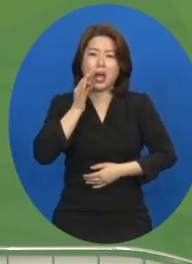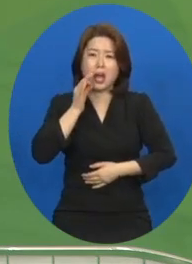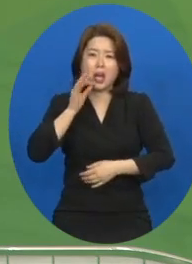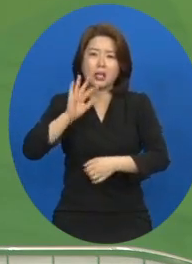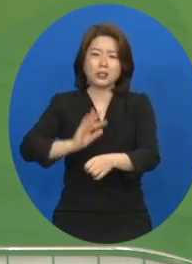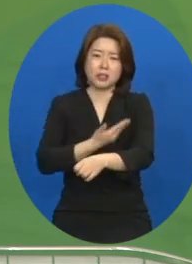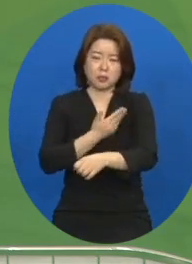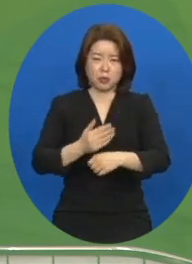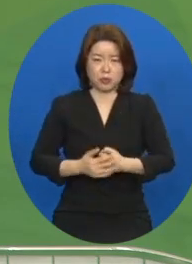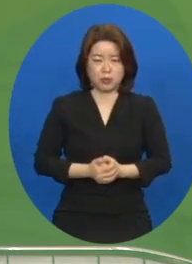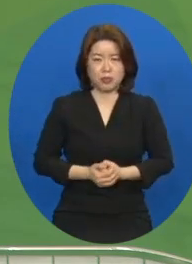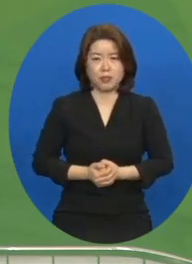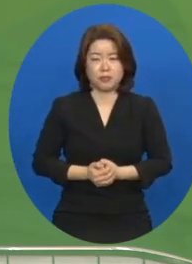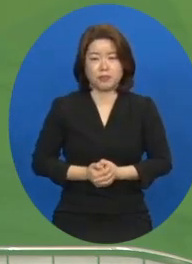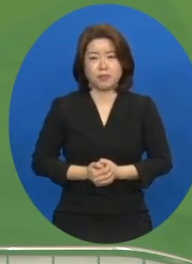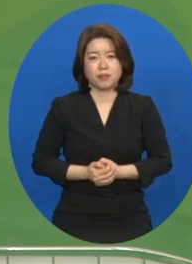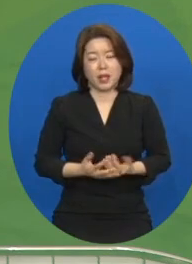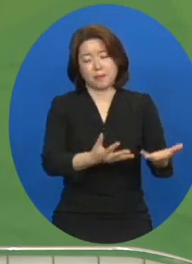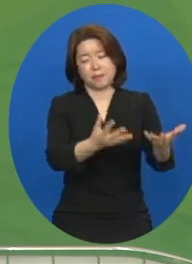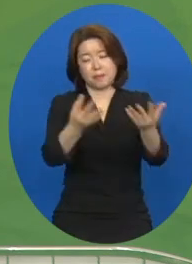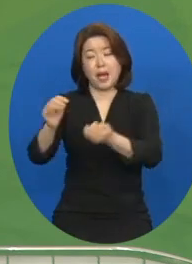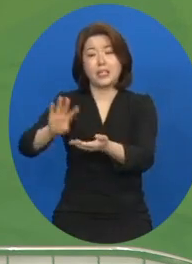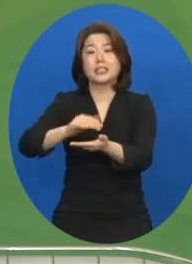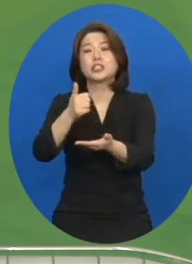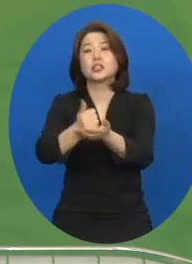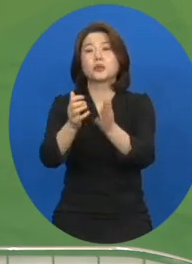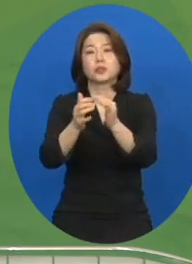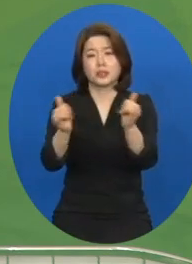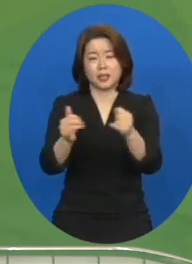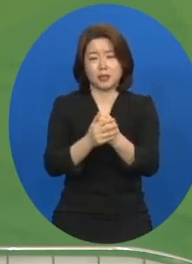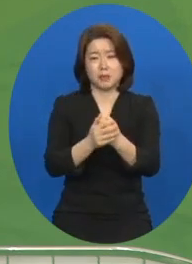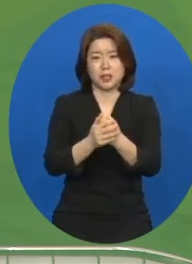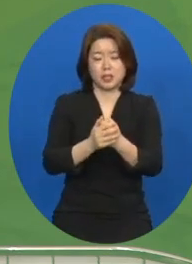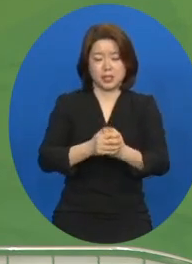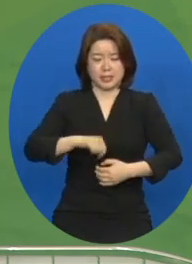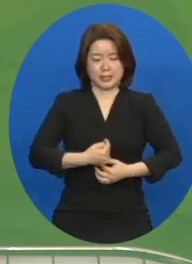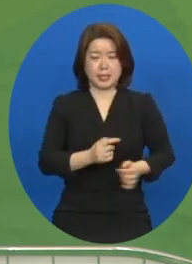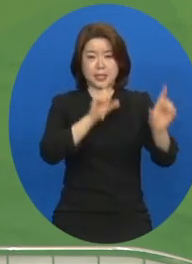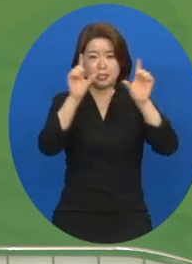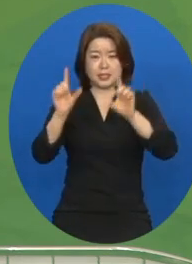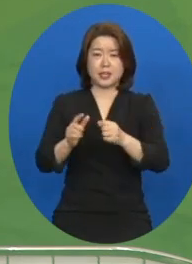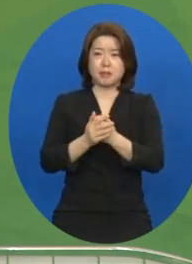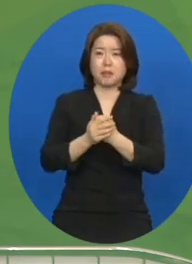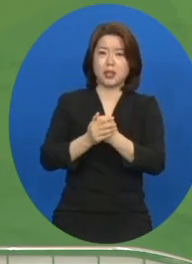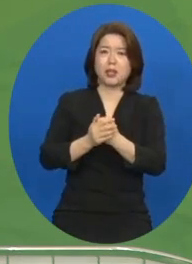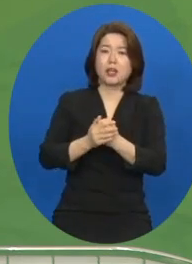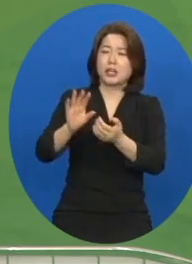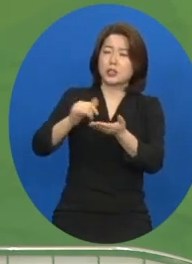그리스도인들이 자기의 삶에 진정 주님을 바라보는 믿음의 눈이 뜨인